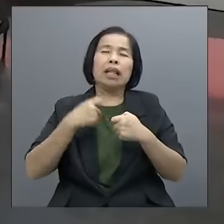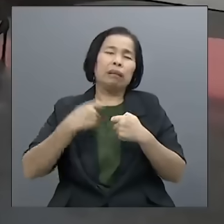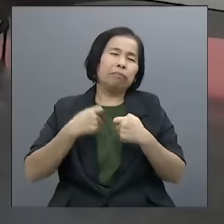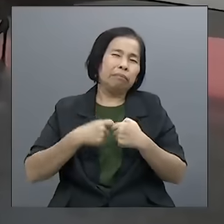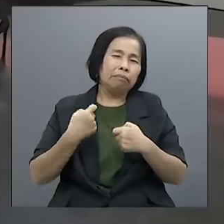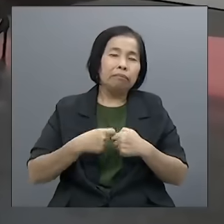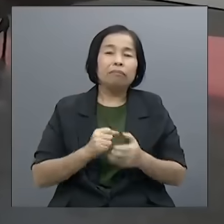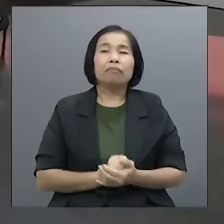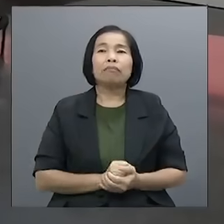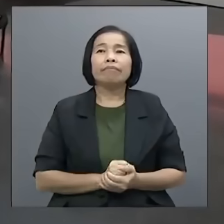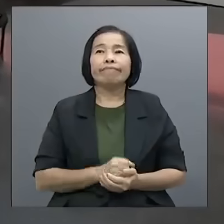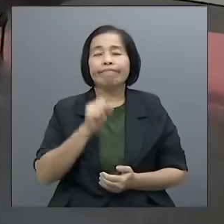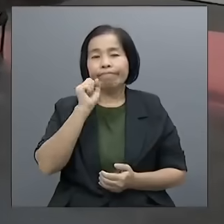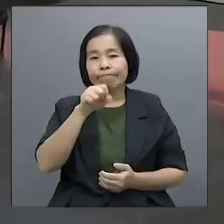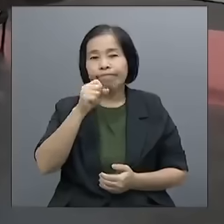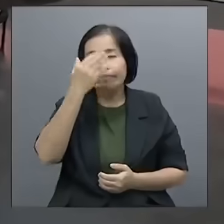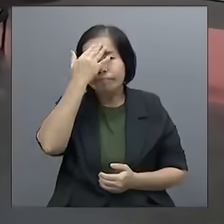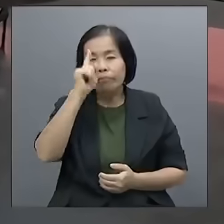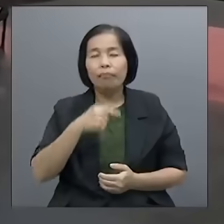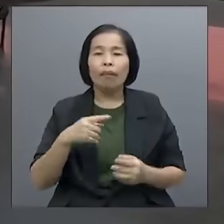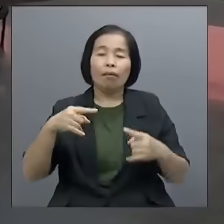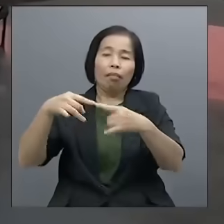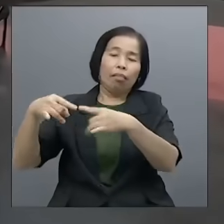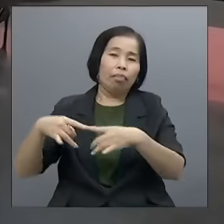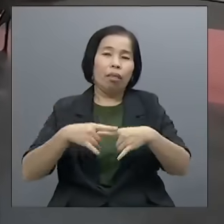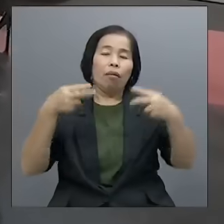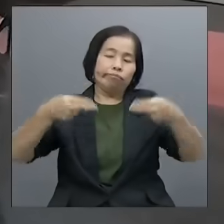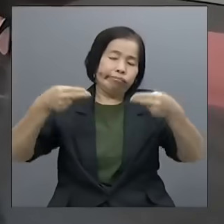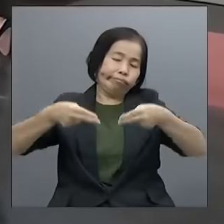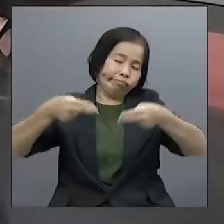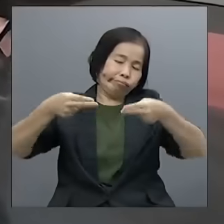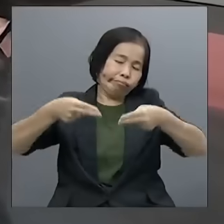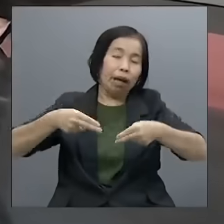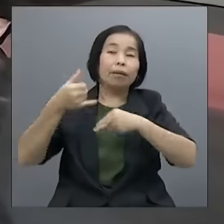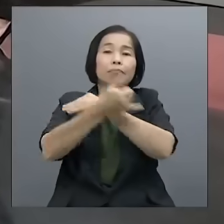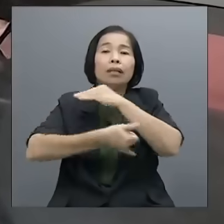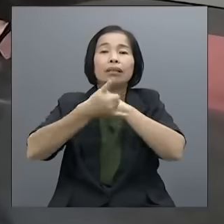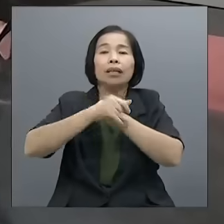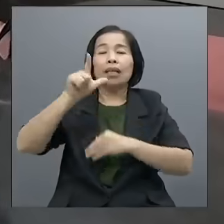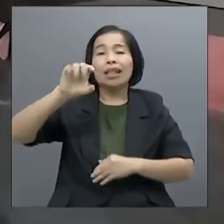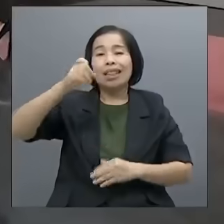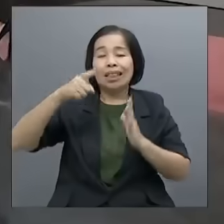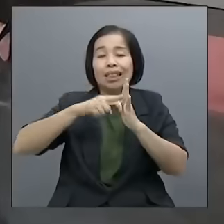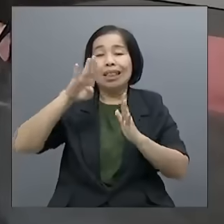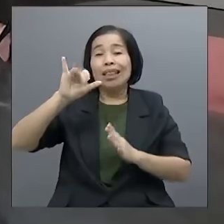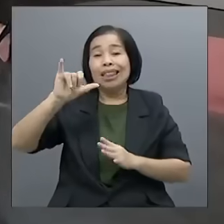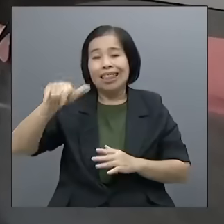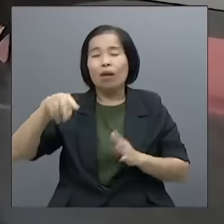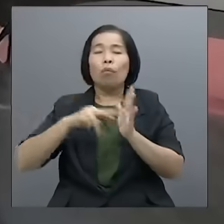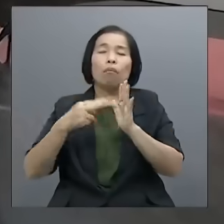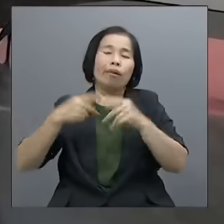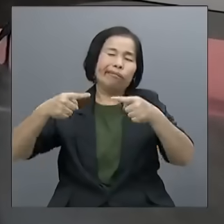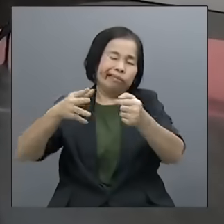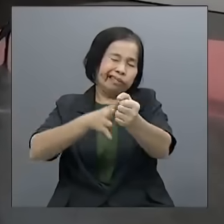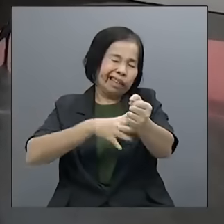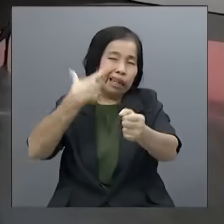ยนะคะคุณทิพย์ตะวัน ใช่ค่ะเพราะว่าความขัดแย้งแล้วก็การสู้รบที่เกิดขึ้นในลิเบียเองในช่วงมากกว่า10ปีที่ผ่านมาเนี่ยถือเป็นอุปสรร